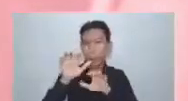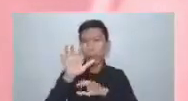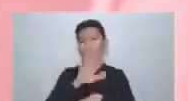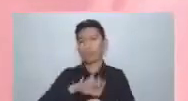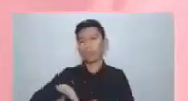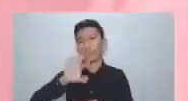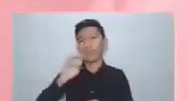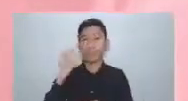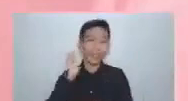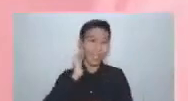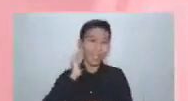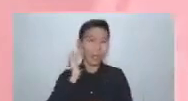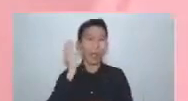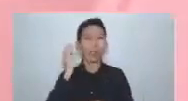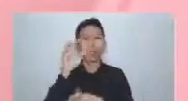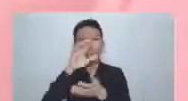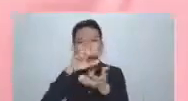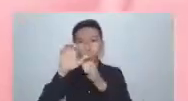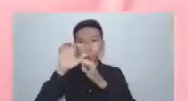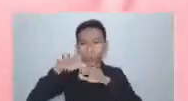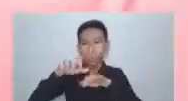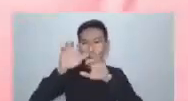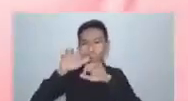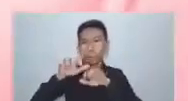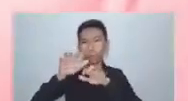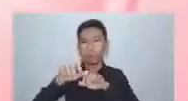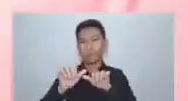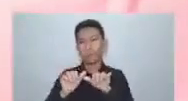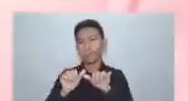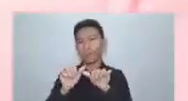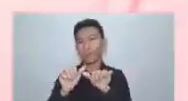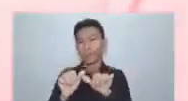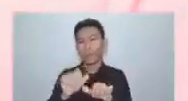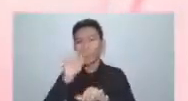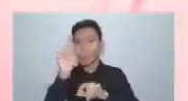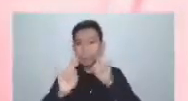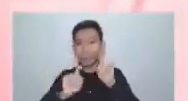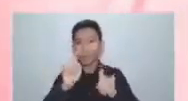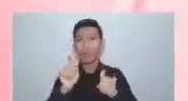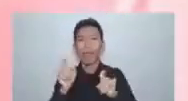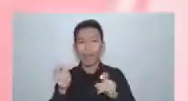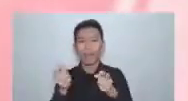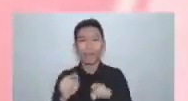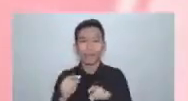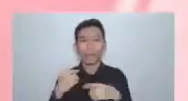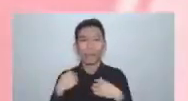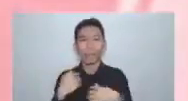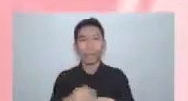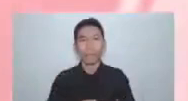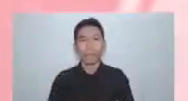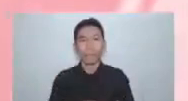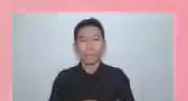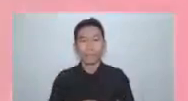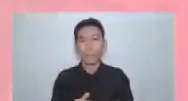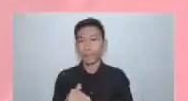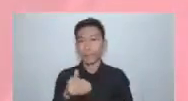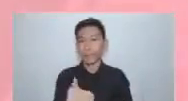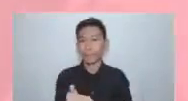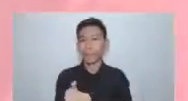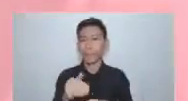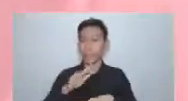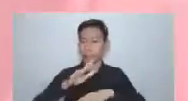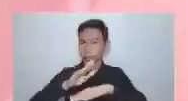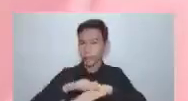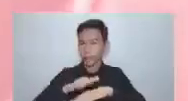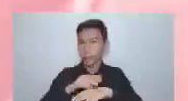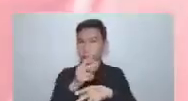Dala pa rin ito ng strong to gale force winds dulot ng bagyong Lani. Iba yung pag-iingat po sa lahat ng mga maglalakbay sa ating mga